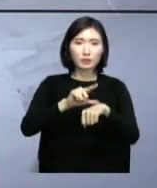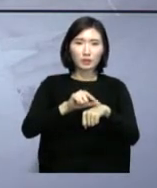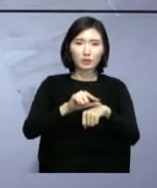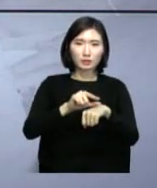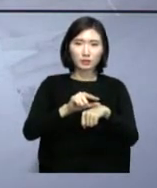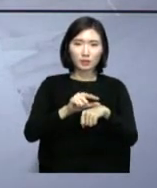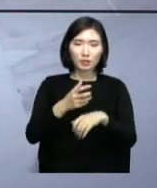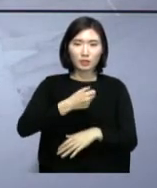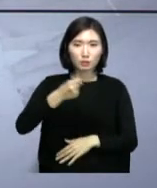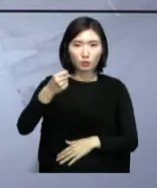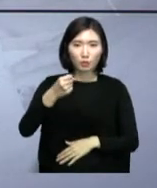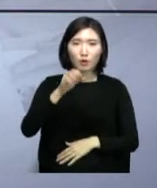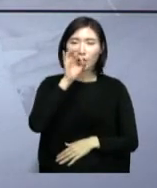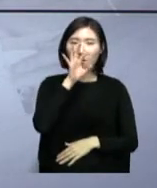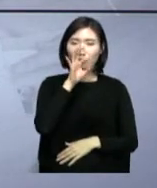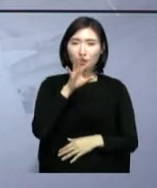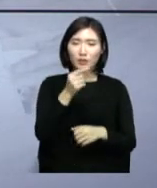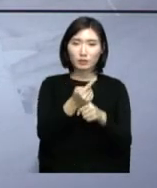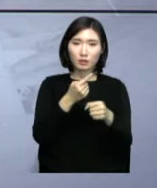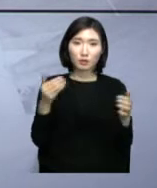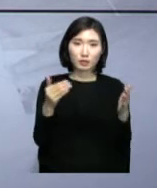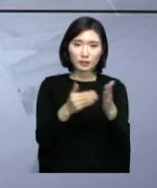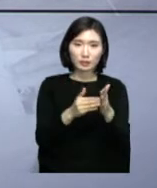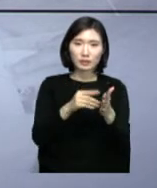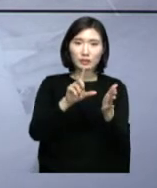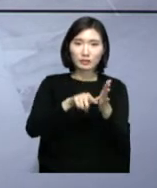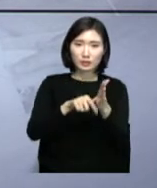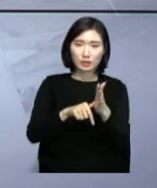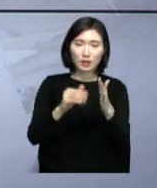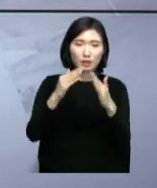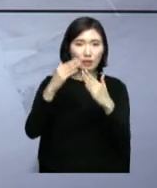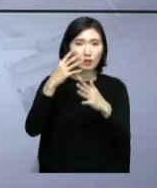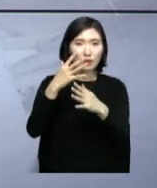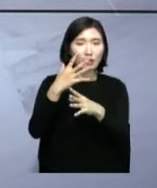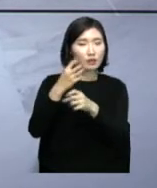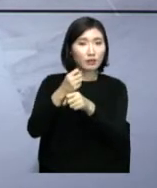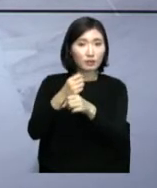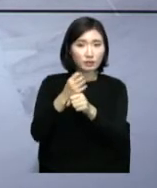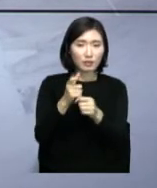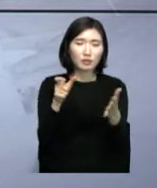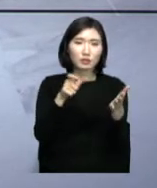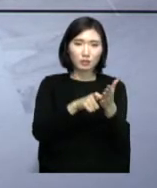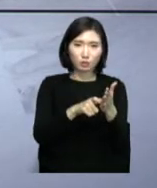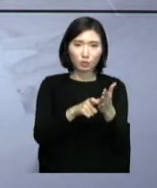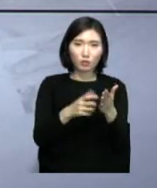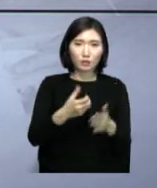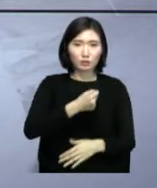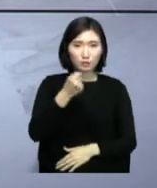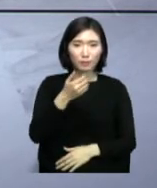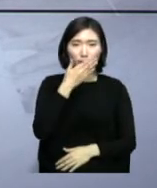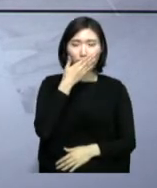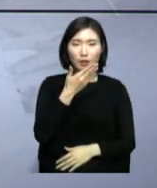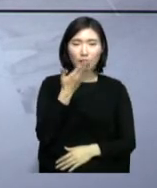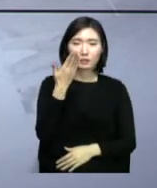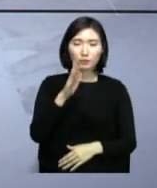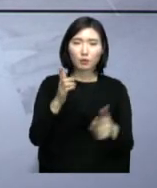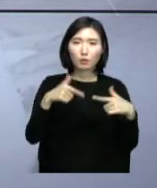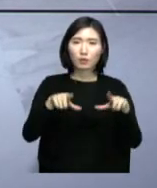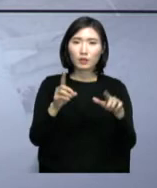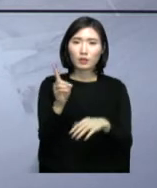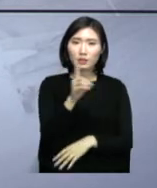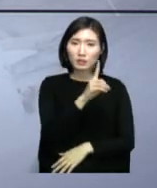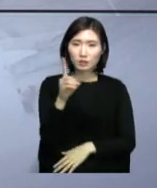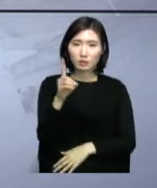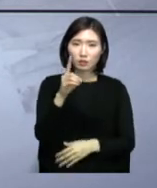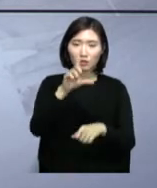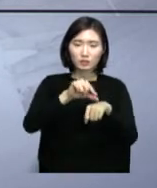무조건 금지됩니다 작년까지 시간과 날짜만 표시되는 디지털 시계는 반입이 가능했지만 올해는 디지털 시계를